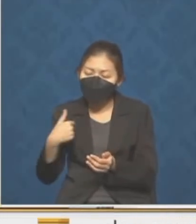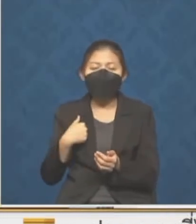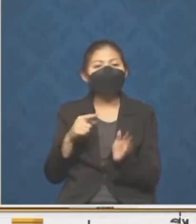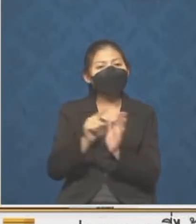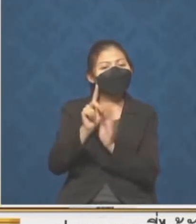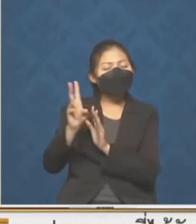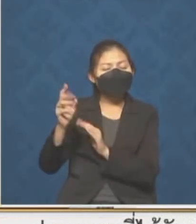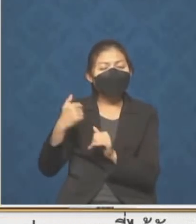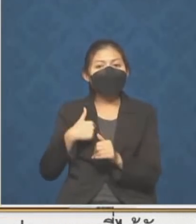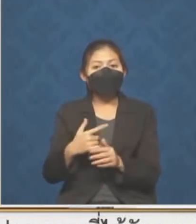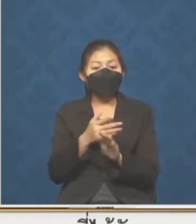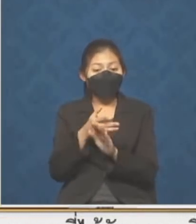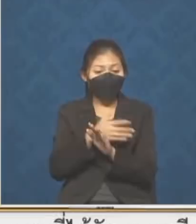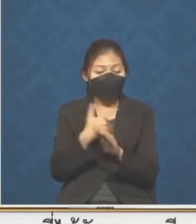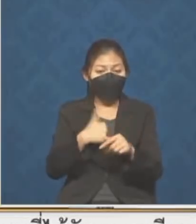องสองคน คือ เ